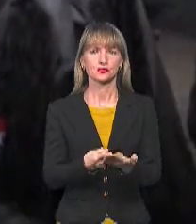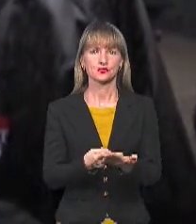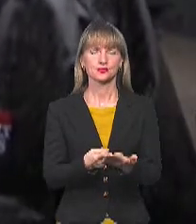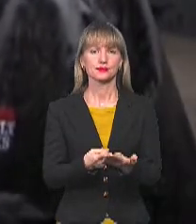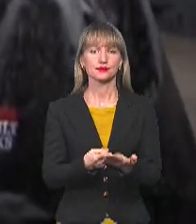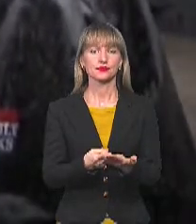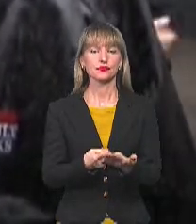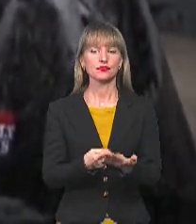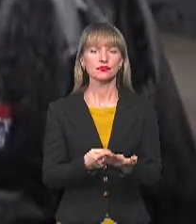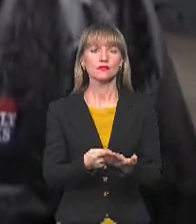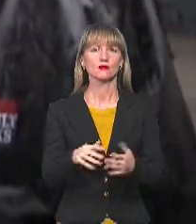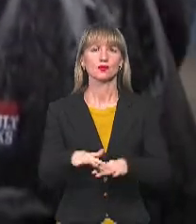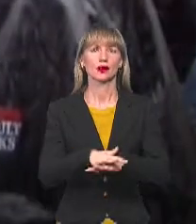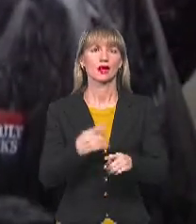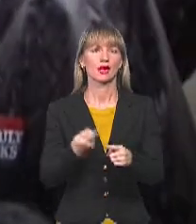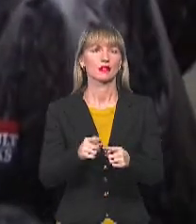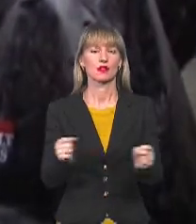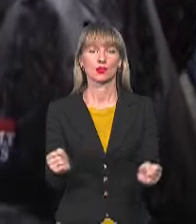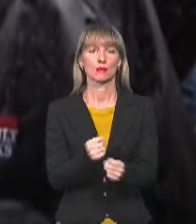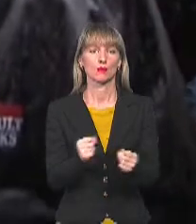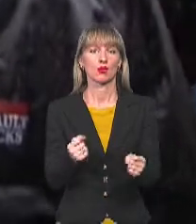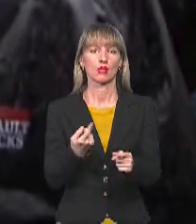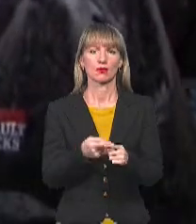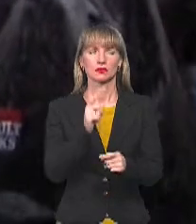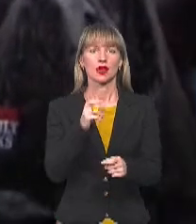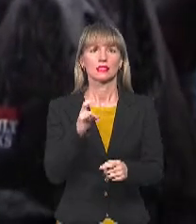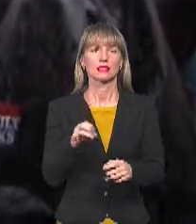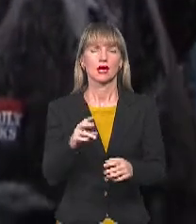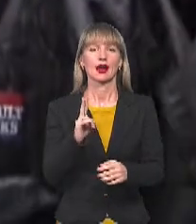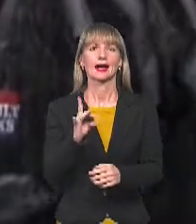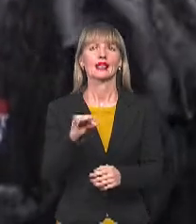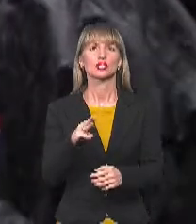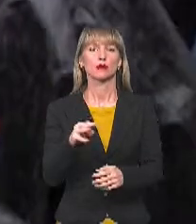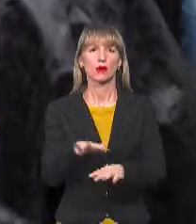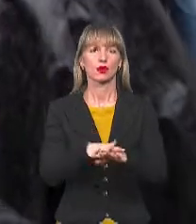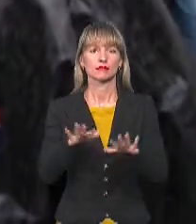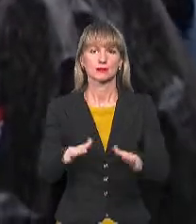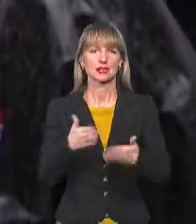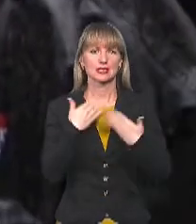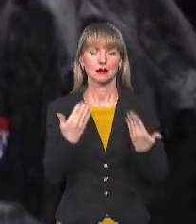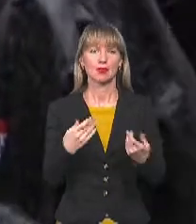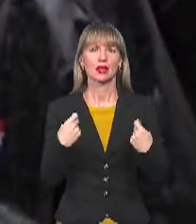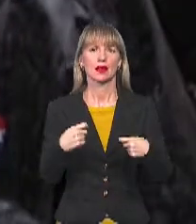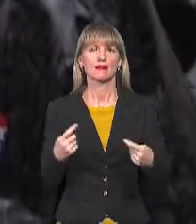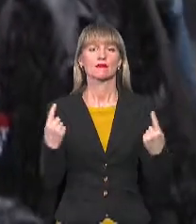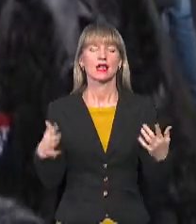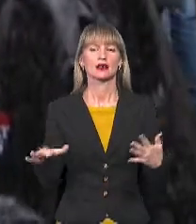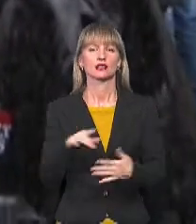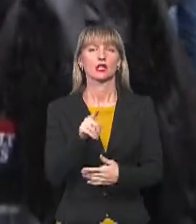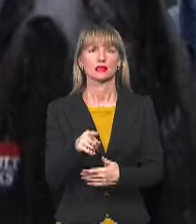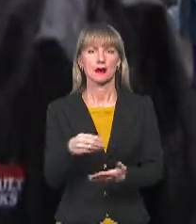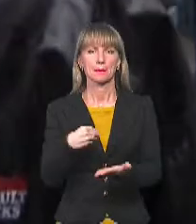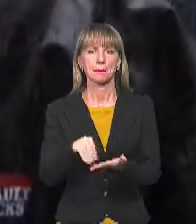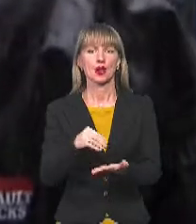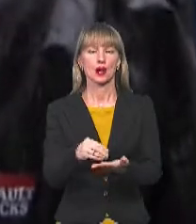Говорили, приходили, представляли критий ринок. Це ж неможливо. Це дурниця, адже на критому ринку немає місць. Розумієте, ярмарок величезний. Там в основному